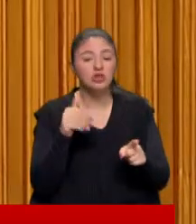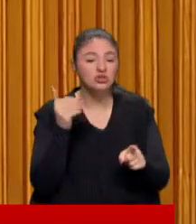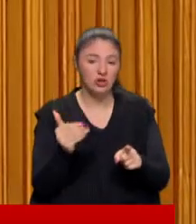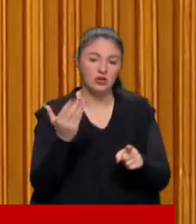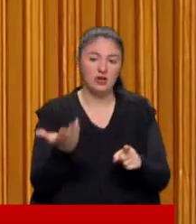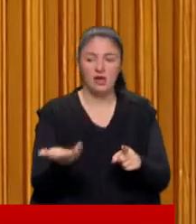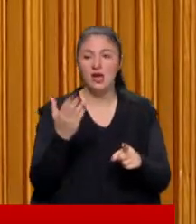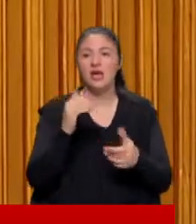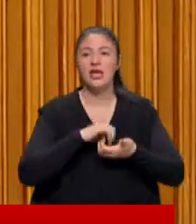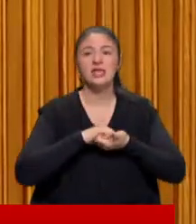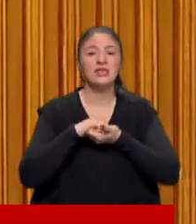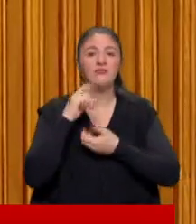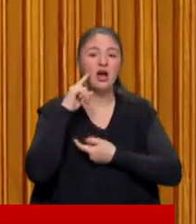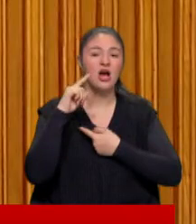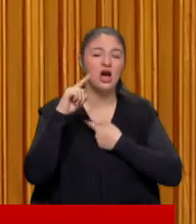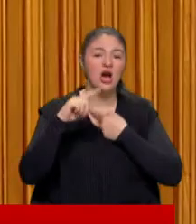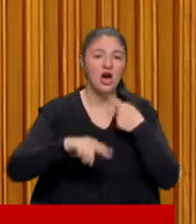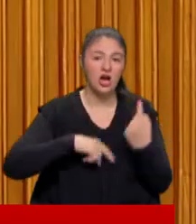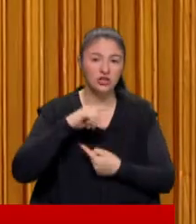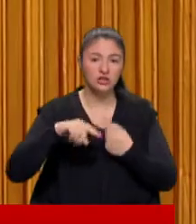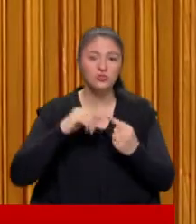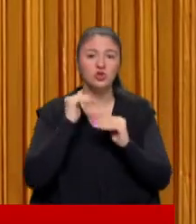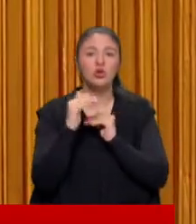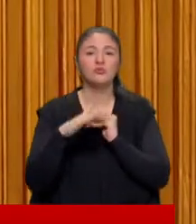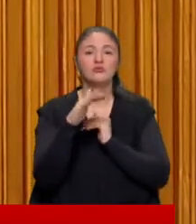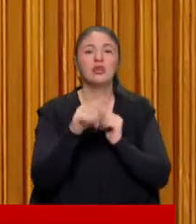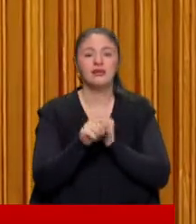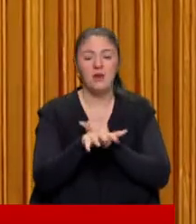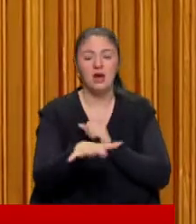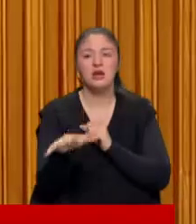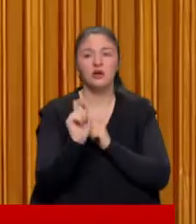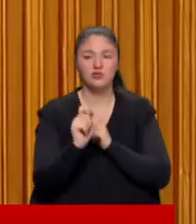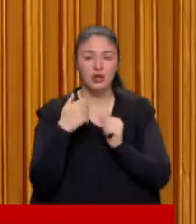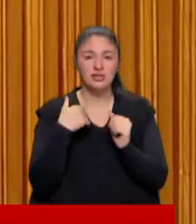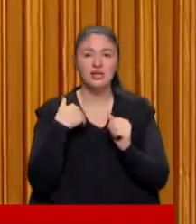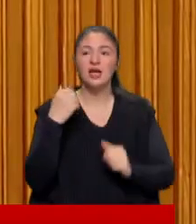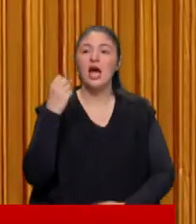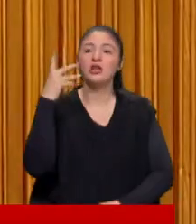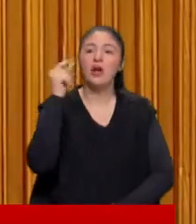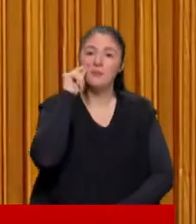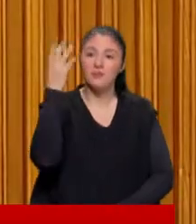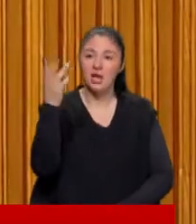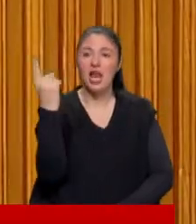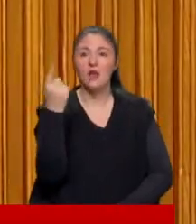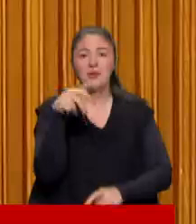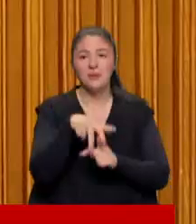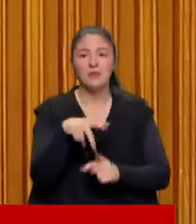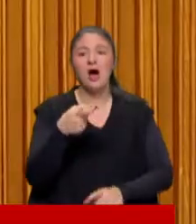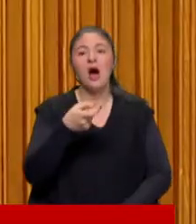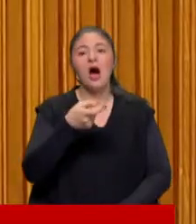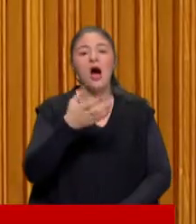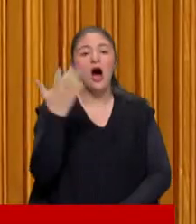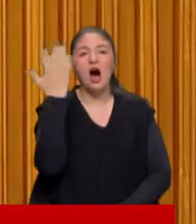sonra ittifak arayışımızı toplumsal tabana yayacağız. Tayyip Bey helikoptere binip Arap